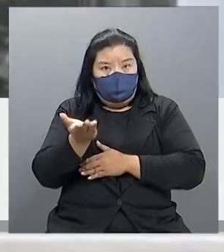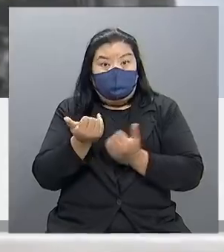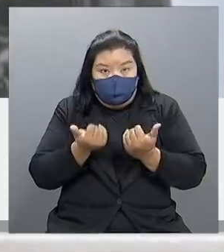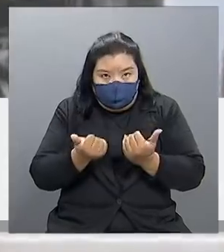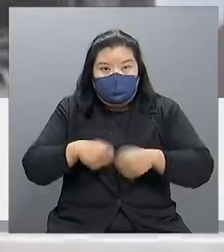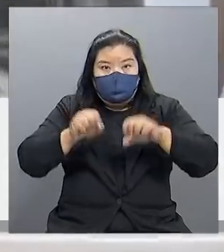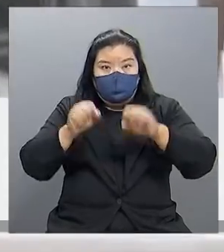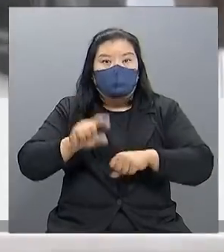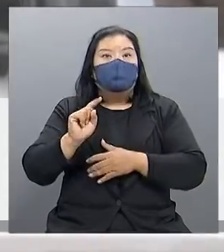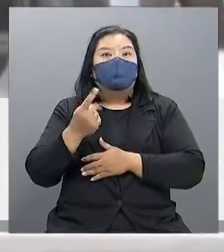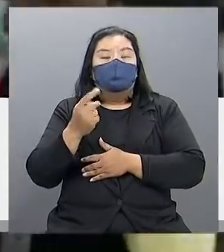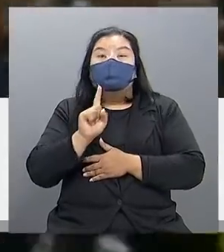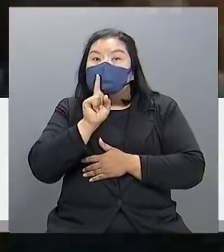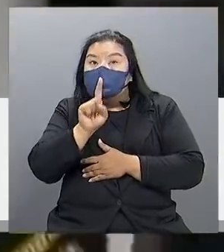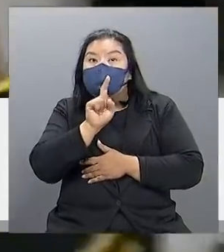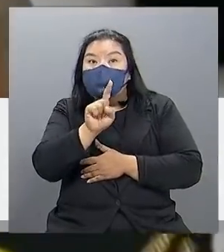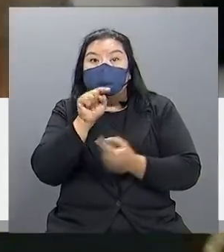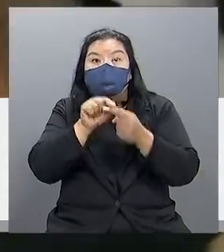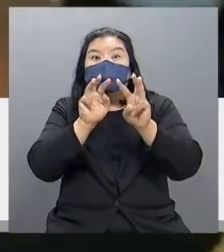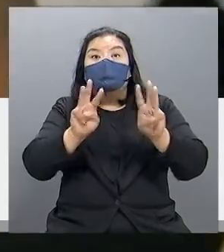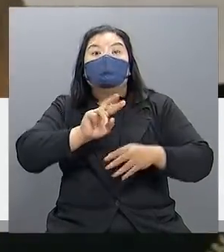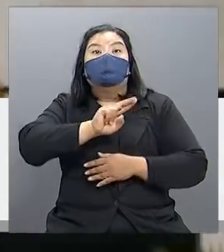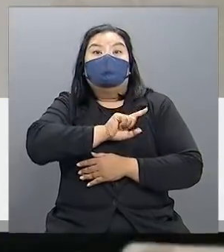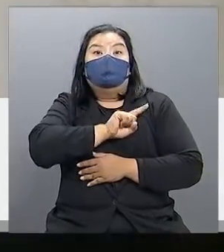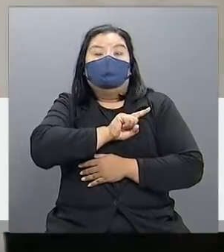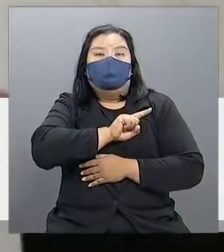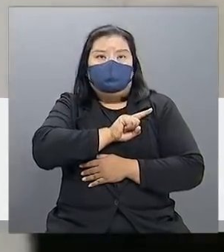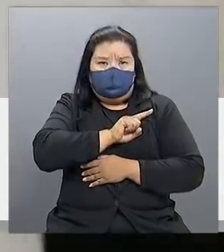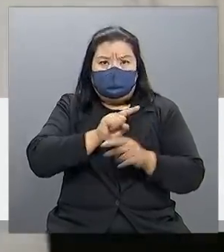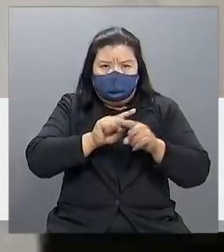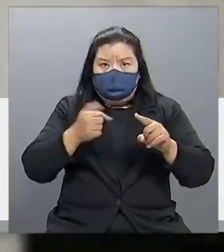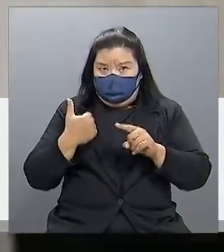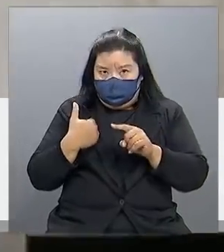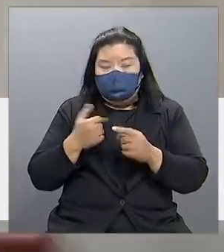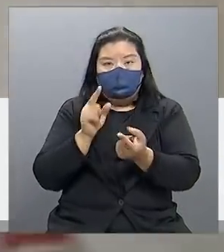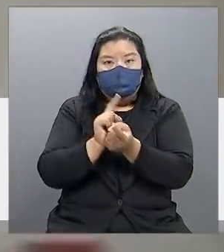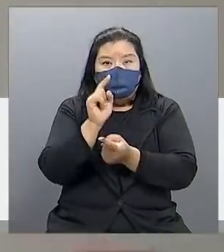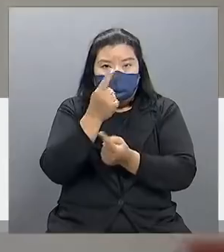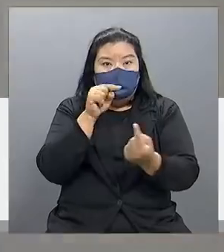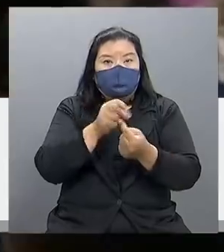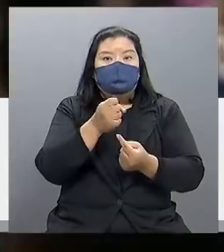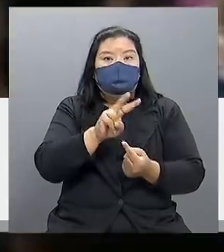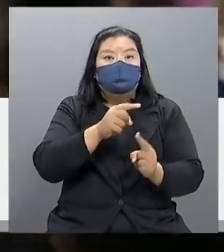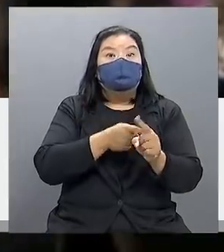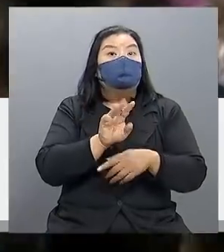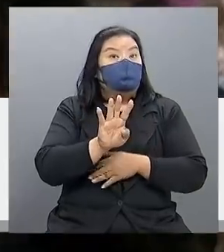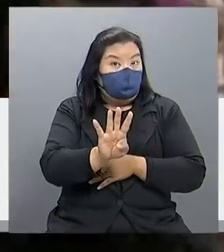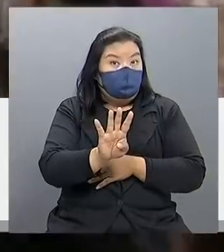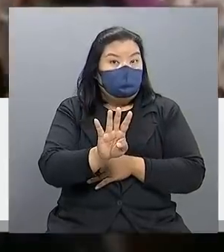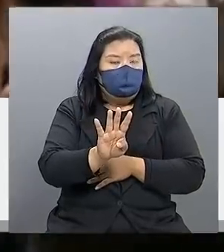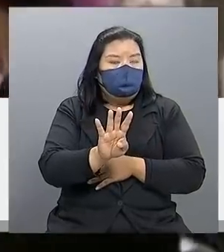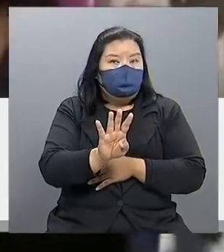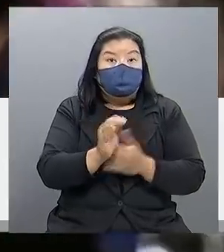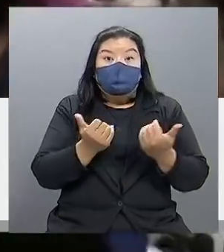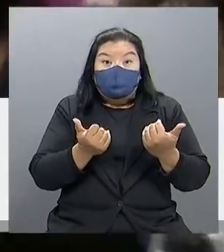ค้านของฝ่ายมังกรฟ้าโดยตามกระบวนการยังเหลืออีก1นัดในวันที่12เมษายนสถานการณ์ของฝั่งมังกรฟ้